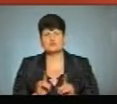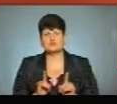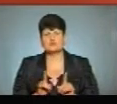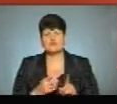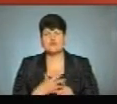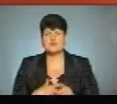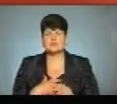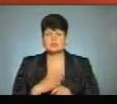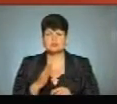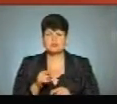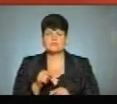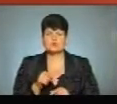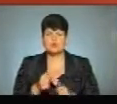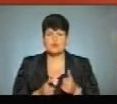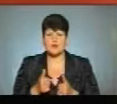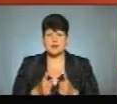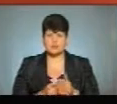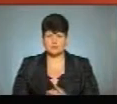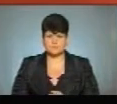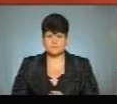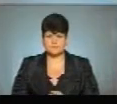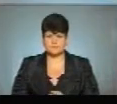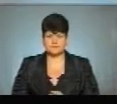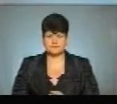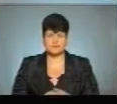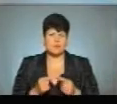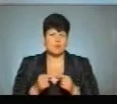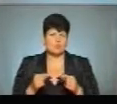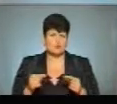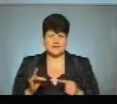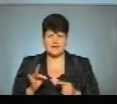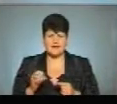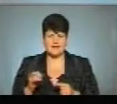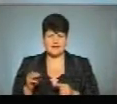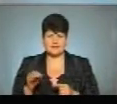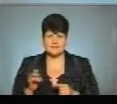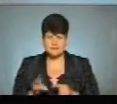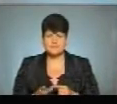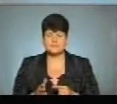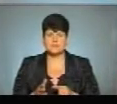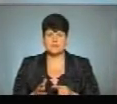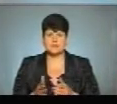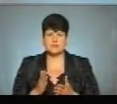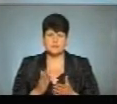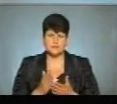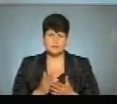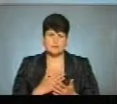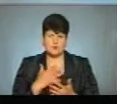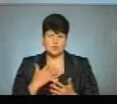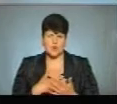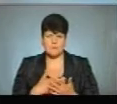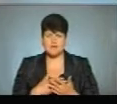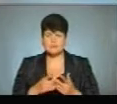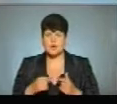чому важливо бути в цьому рейтингу якомога вище? Будь-який рейтинг, насправді, ведуть такі рейтинги дуже багато громадських